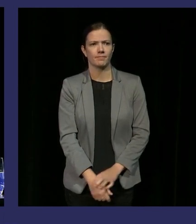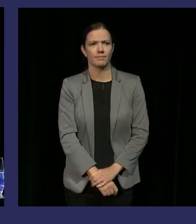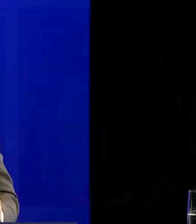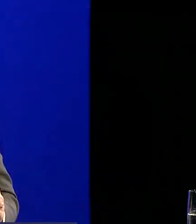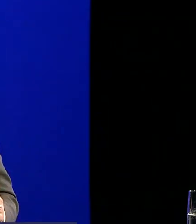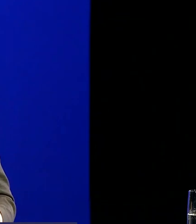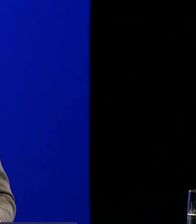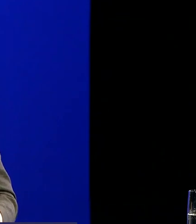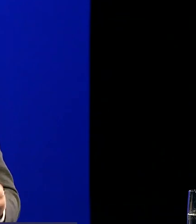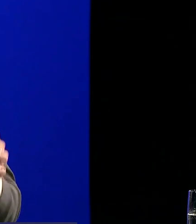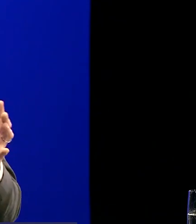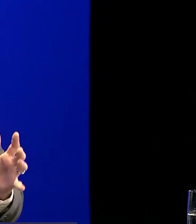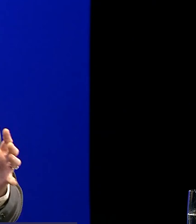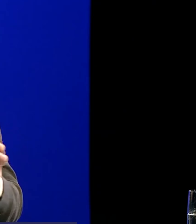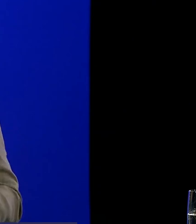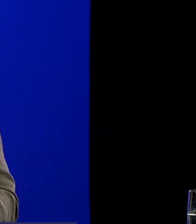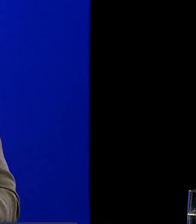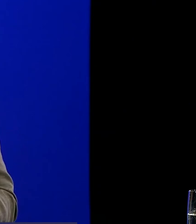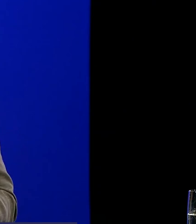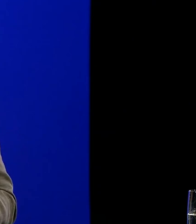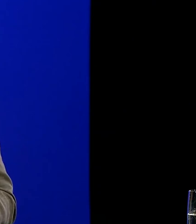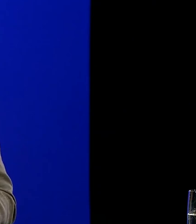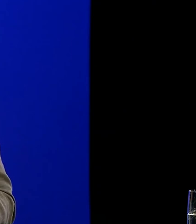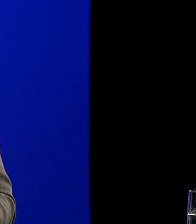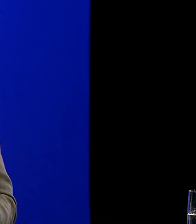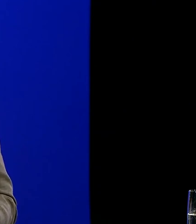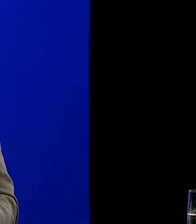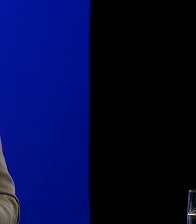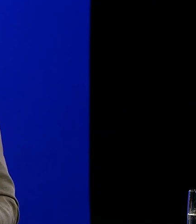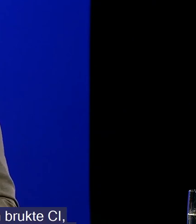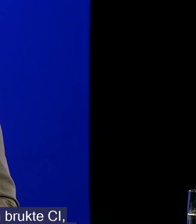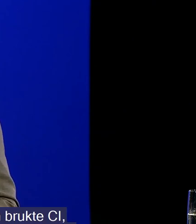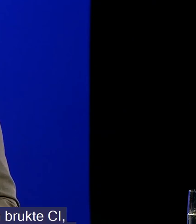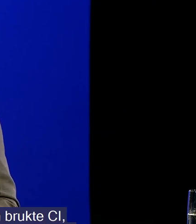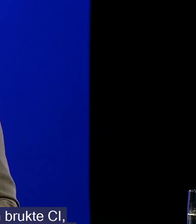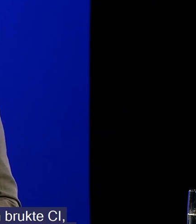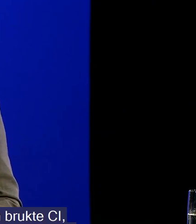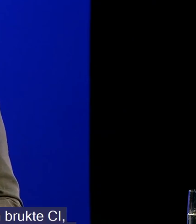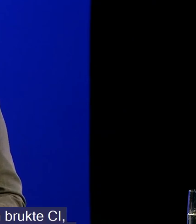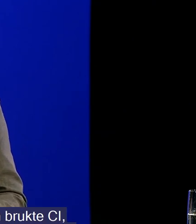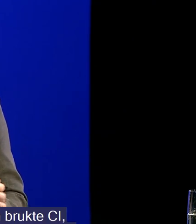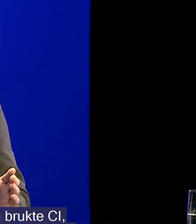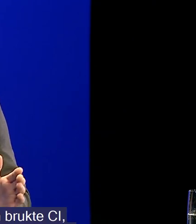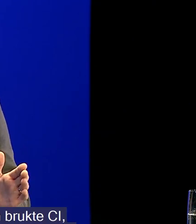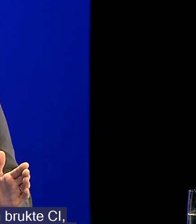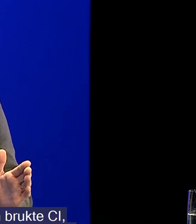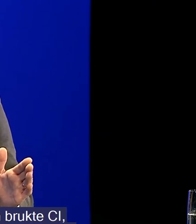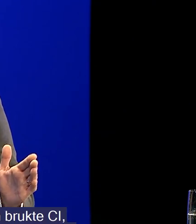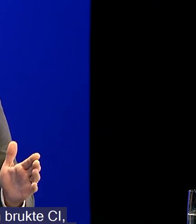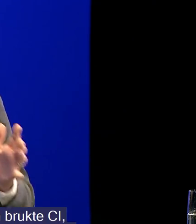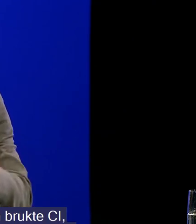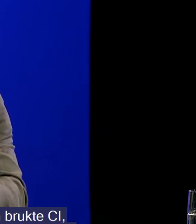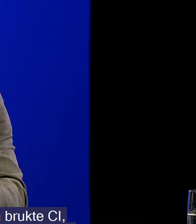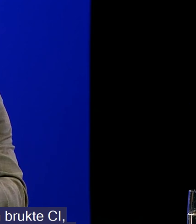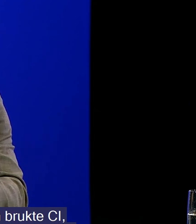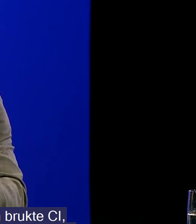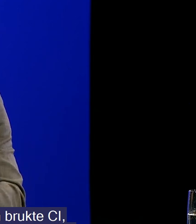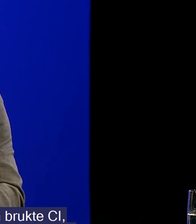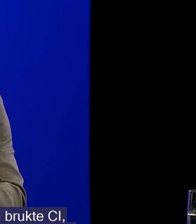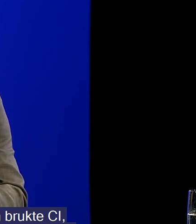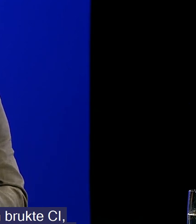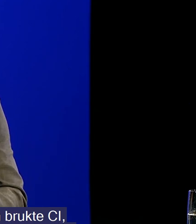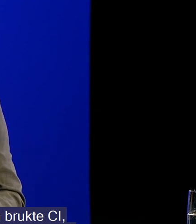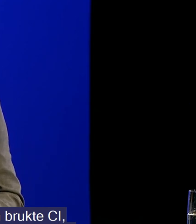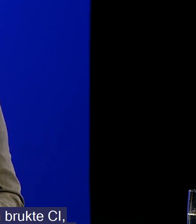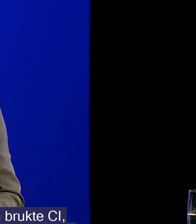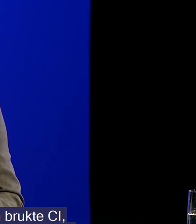Det verre nå enn det var for 25-30 år siden. Fordi 25-30 år siden så ble det mer og mer vanlig